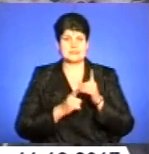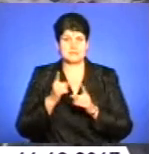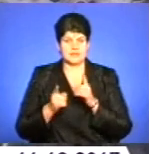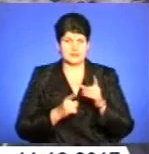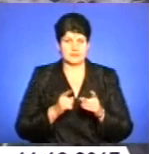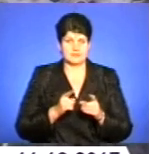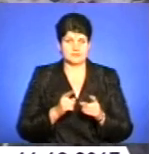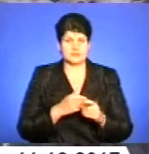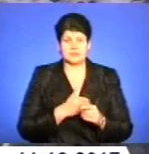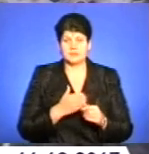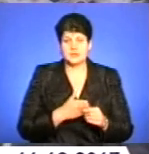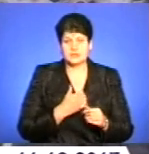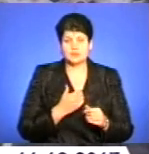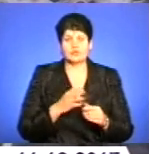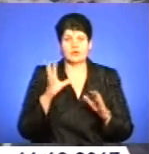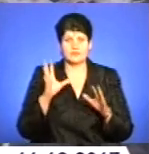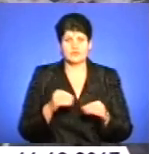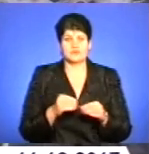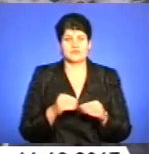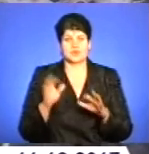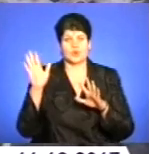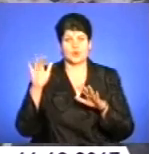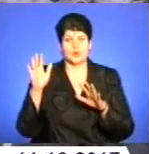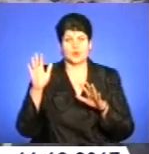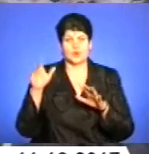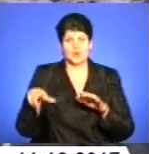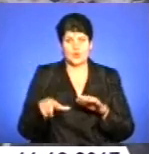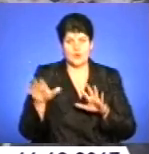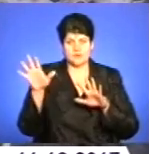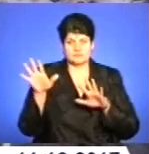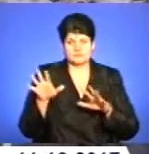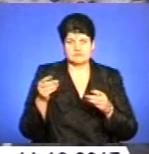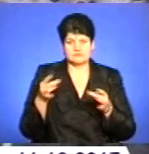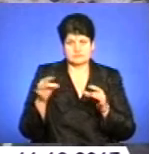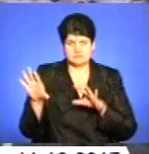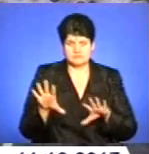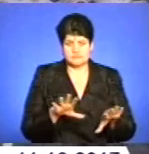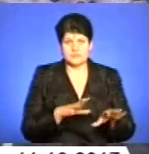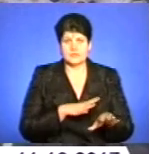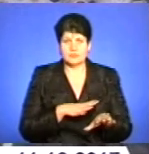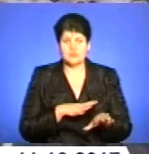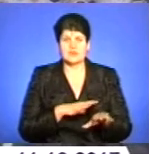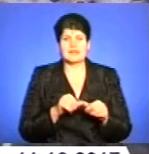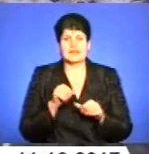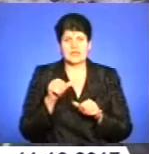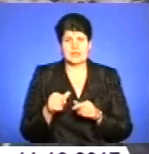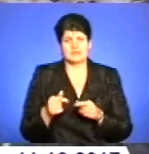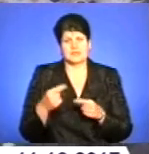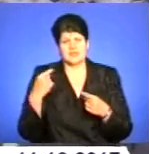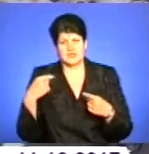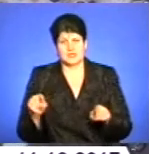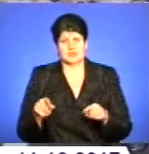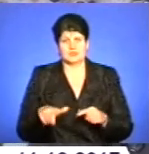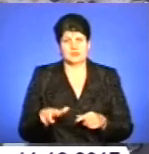виникло, фактично всі дороги текли, крім доріг, які так званих другорядних, там